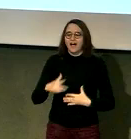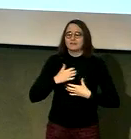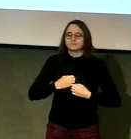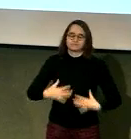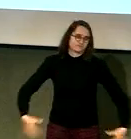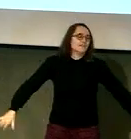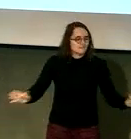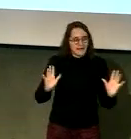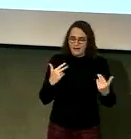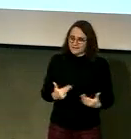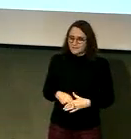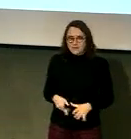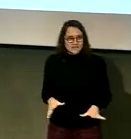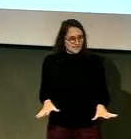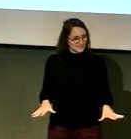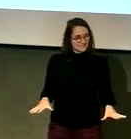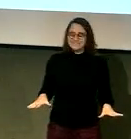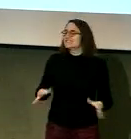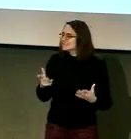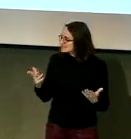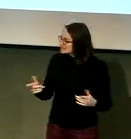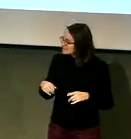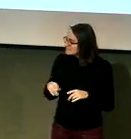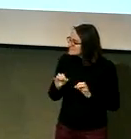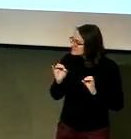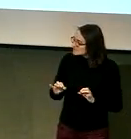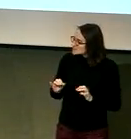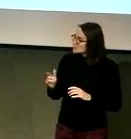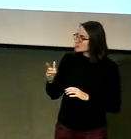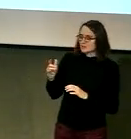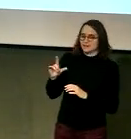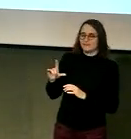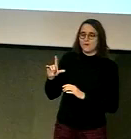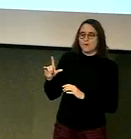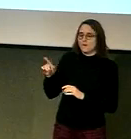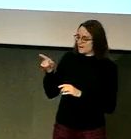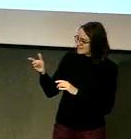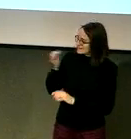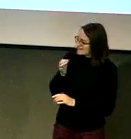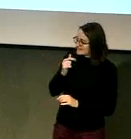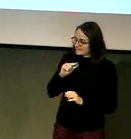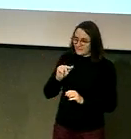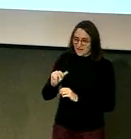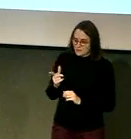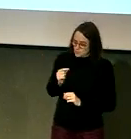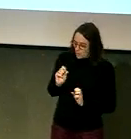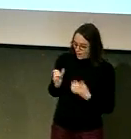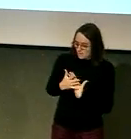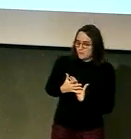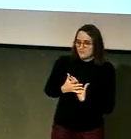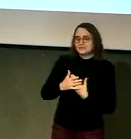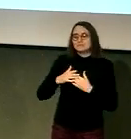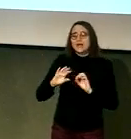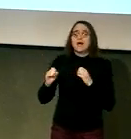impressionne. Donc on va faire, comme aussi Laurence a bien dit, on va improviser, mais improviser avec